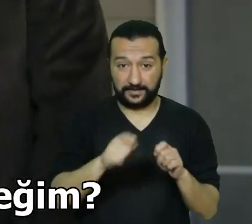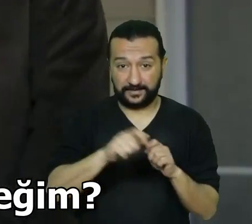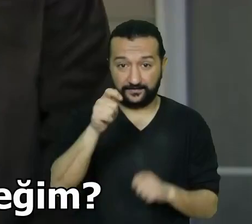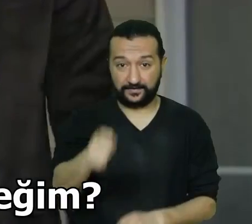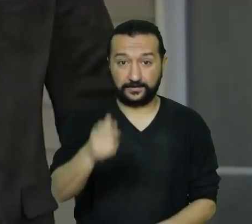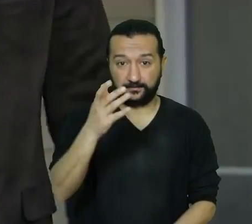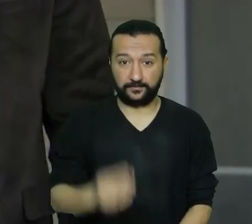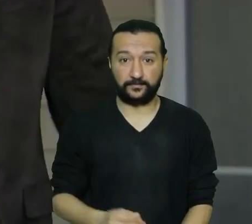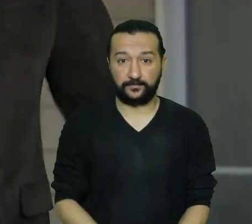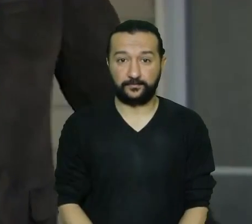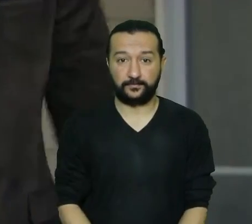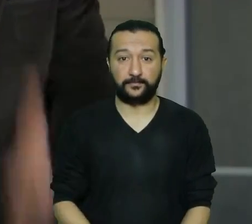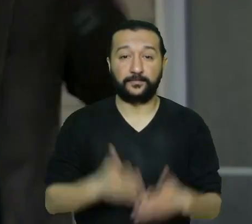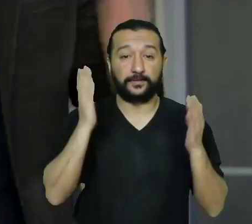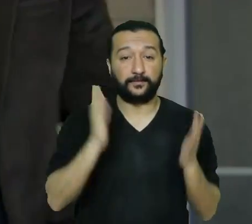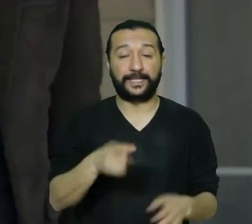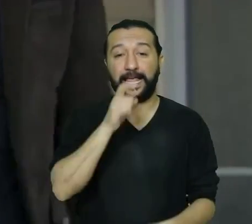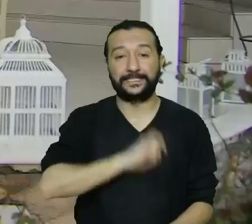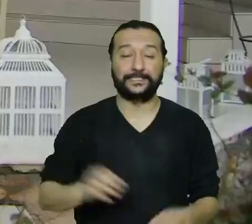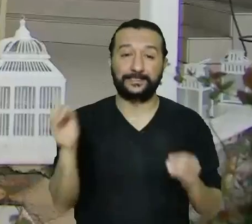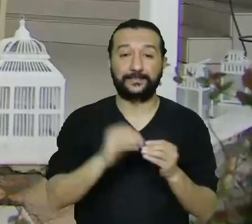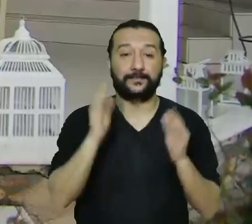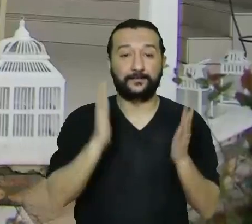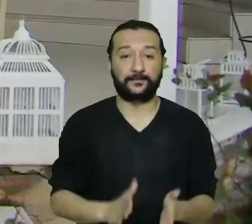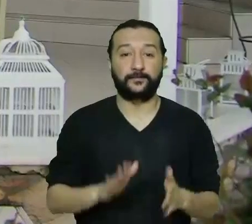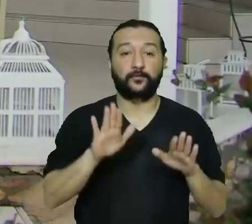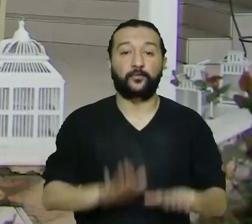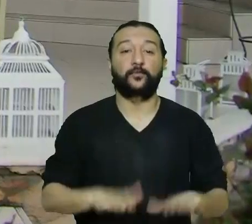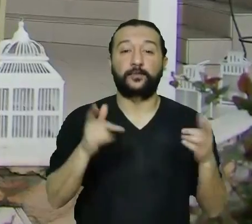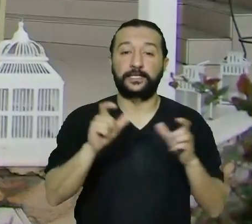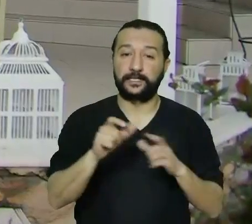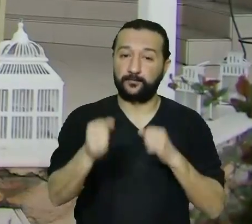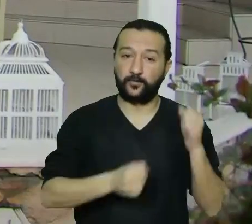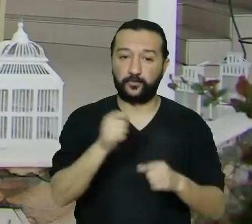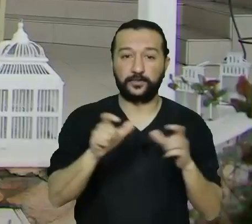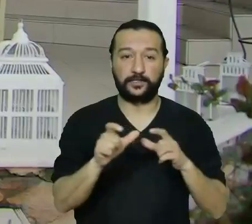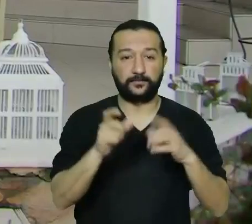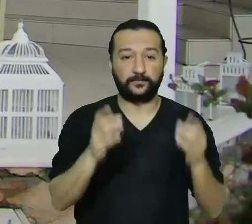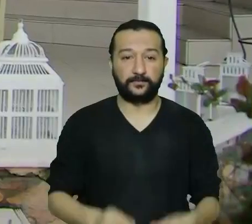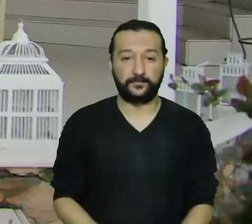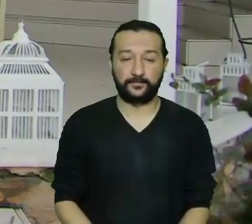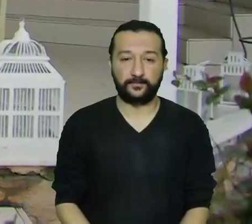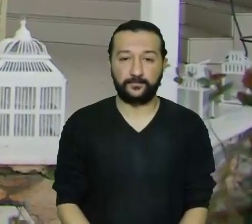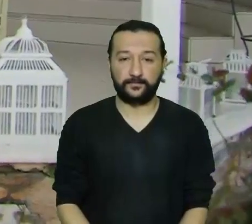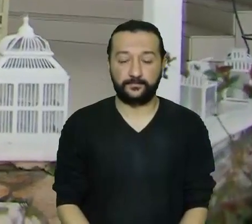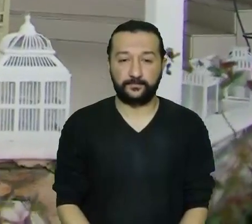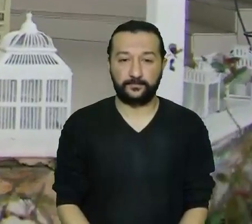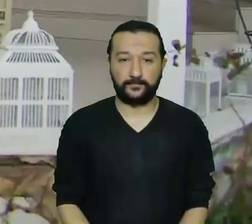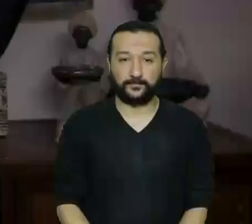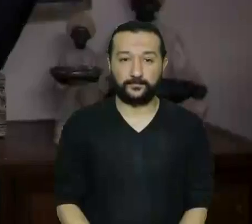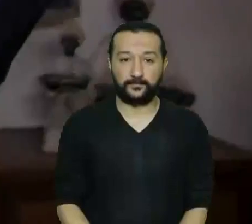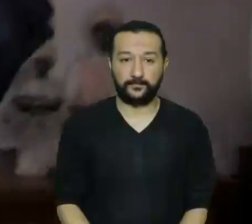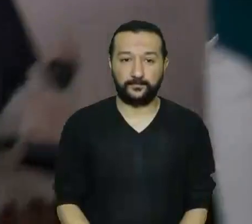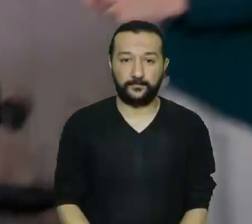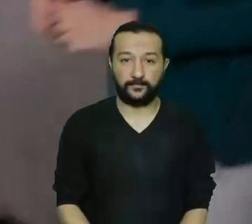ya? Battı Sarp, yan gider. Durma Sarp, koş Sarp. Koştu nitekim.